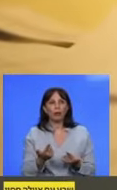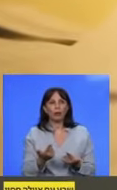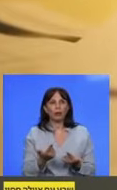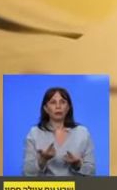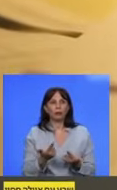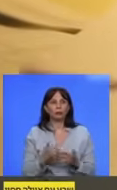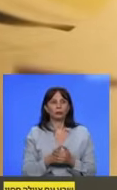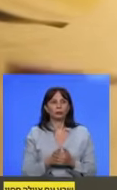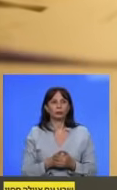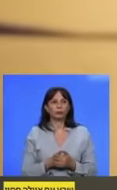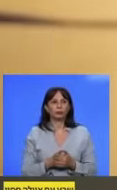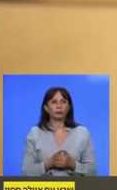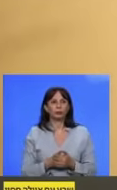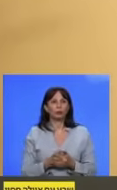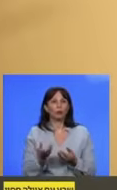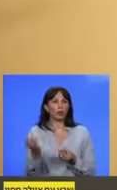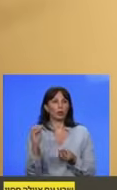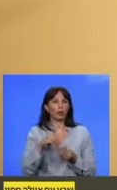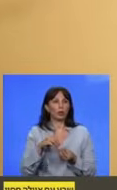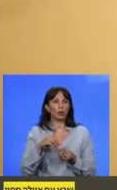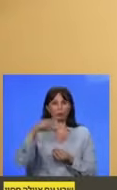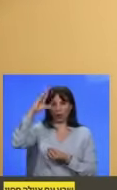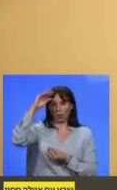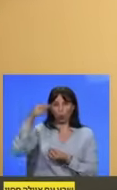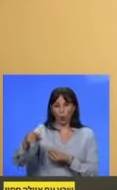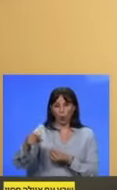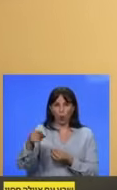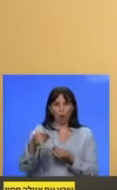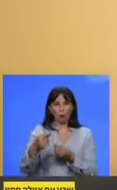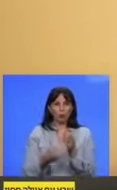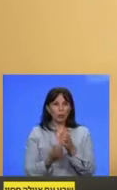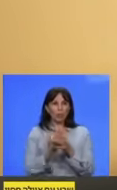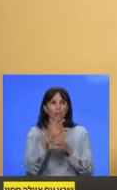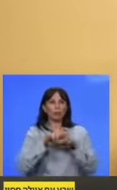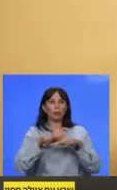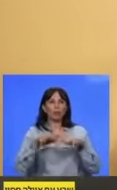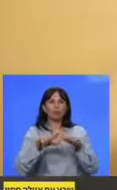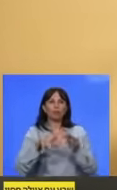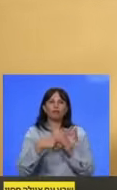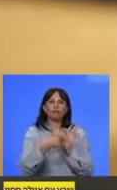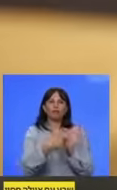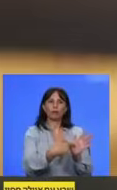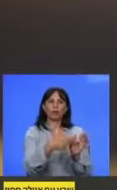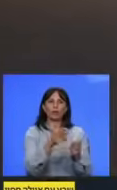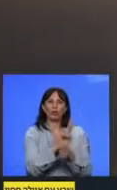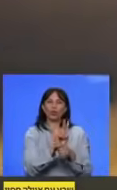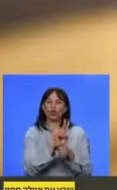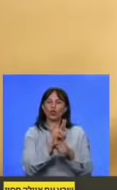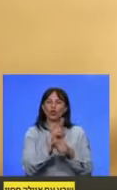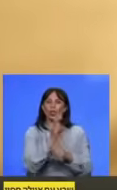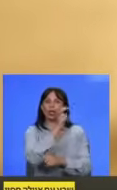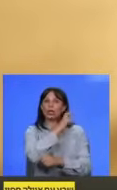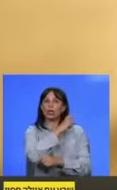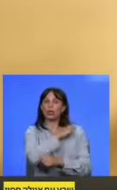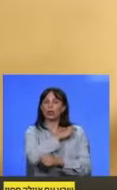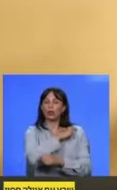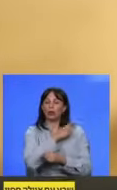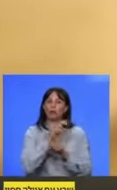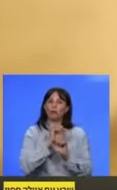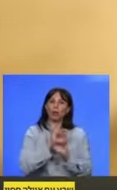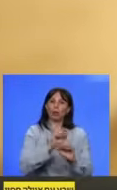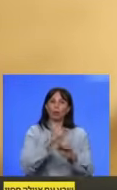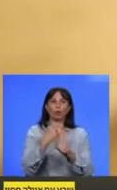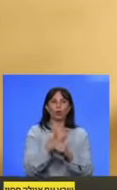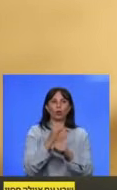יתרה מזו, איקס ייצר מצג שווא שקצין האגם של הפיקוד מגבה כל פעולה שלו. איך זה קרה? משום מה